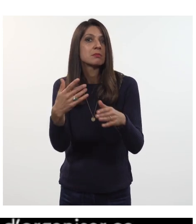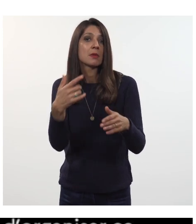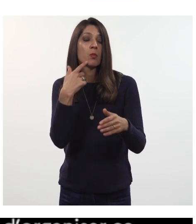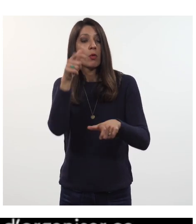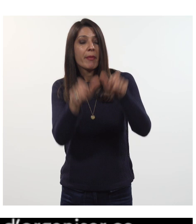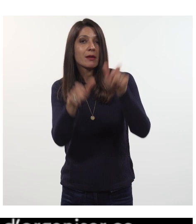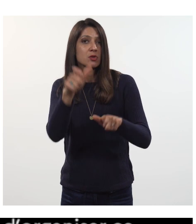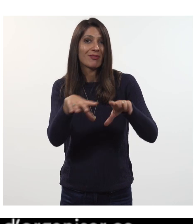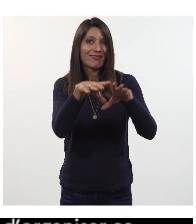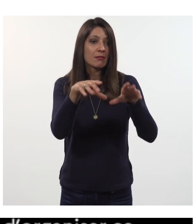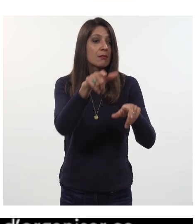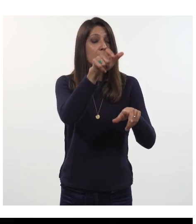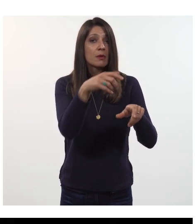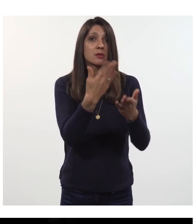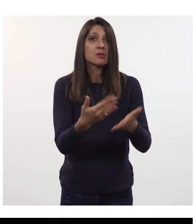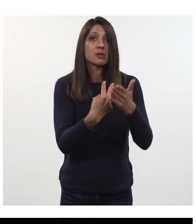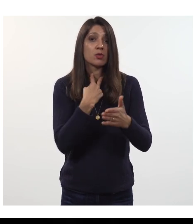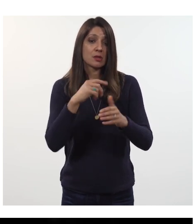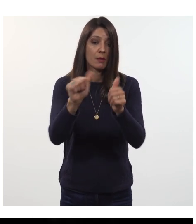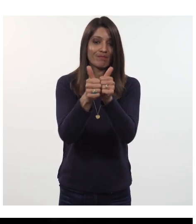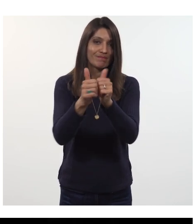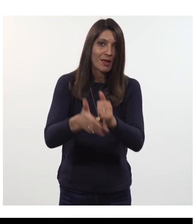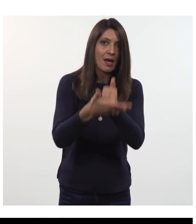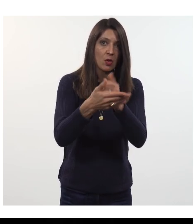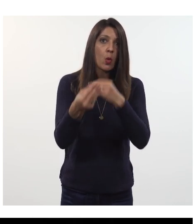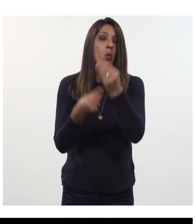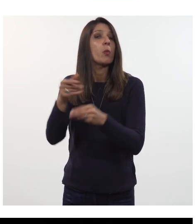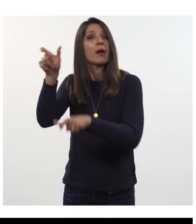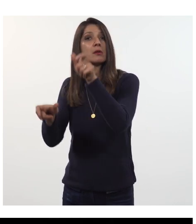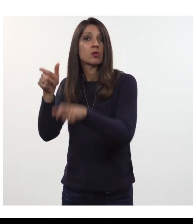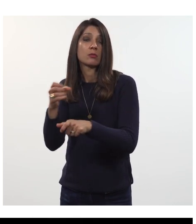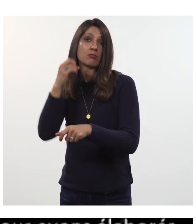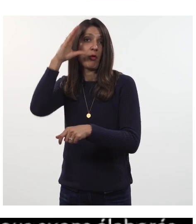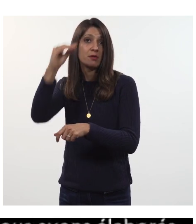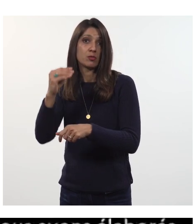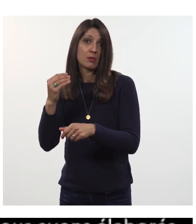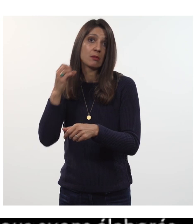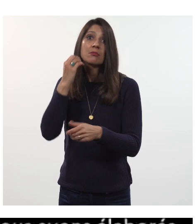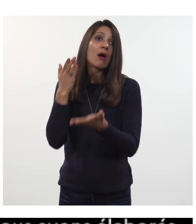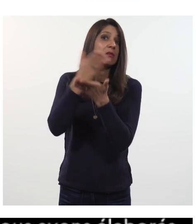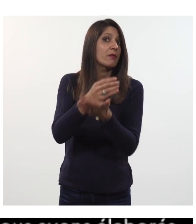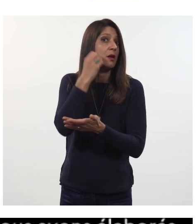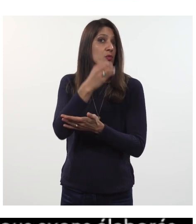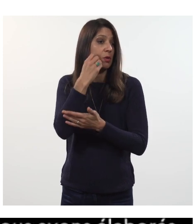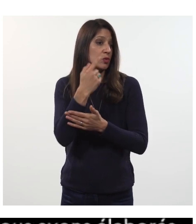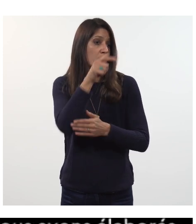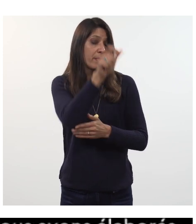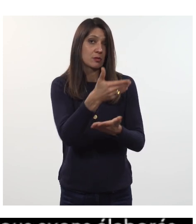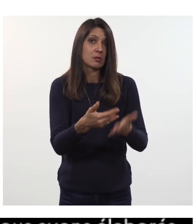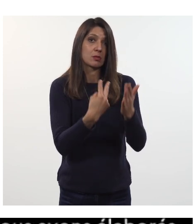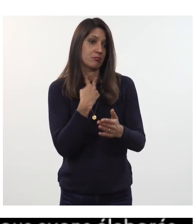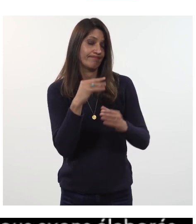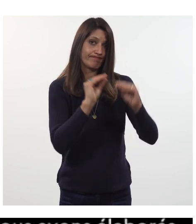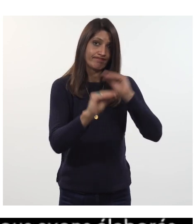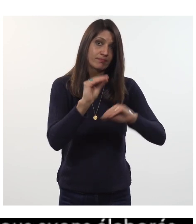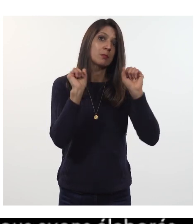professionnels accompagnant au quotidien des personnes en situation de handicap, conçu avec les experts HandiConnect. Ce guide est